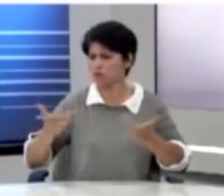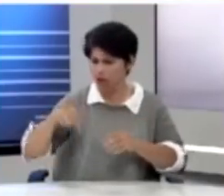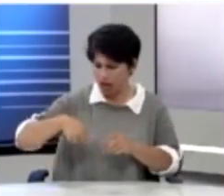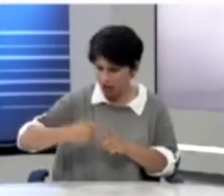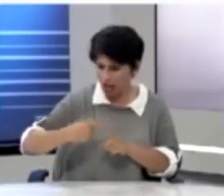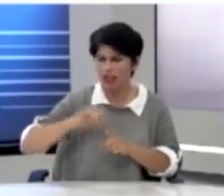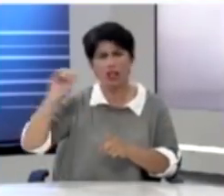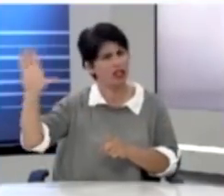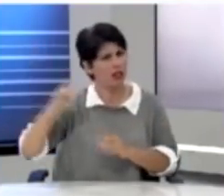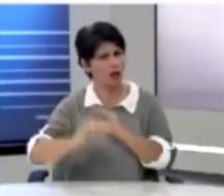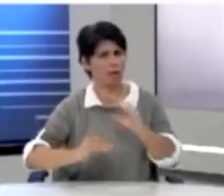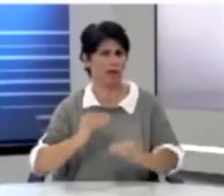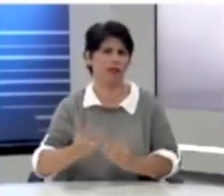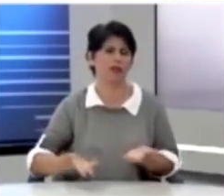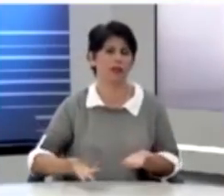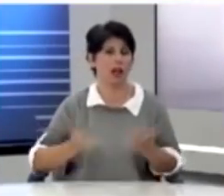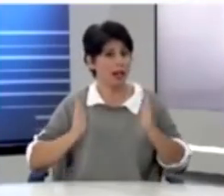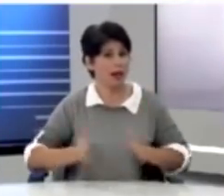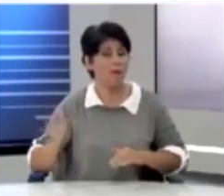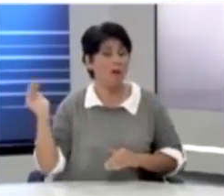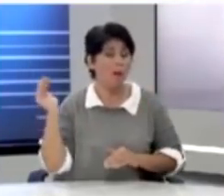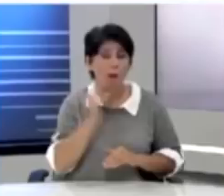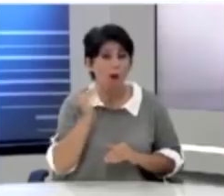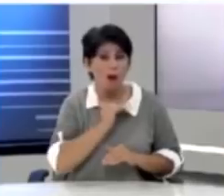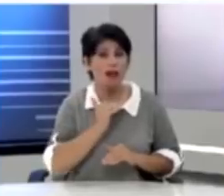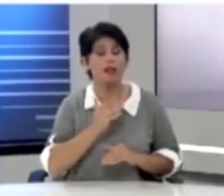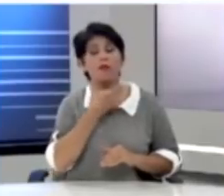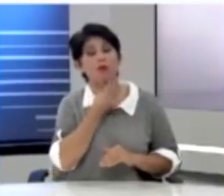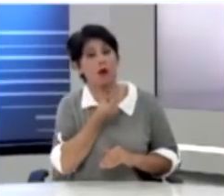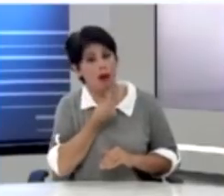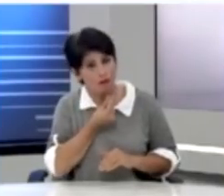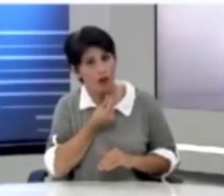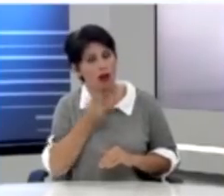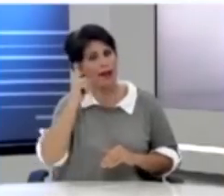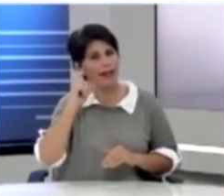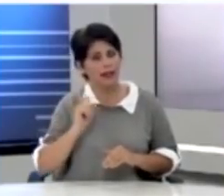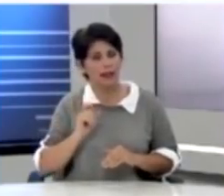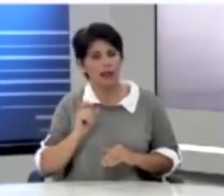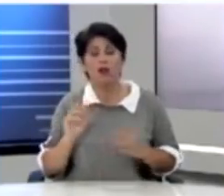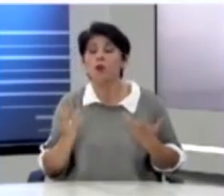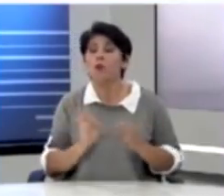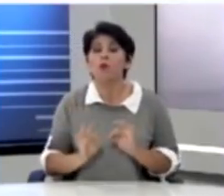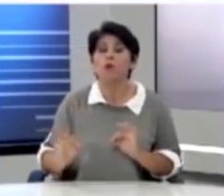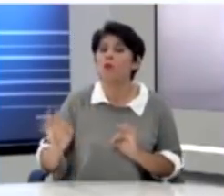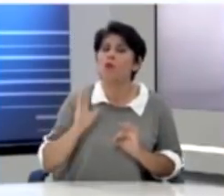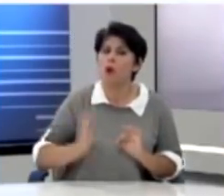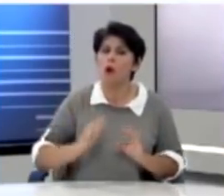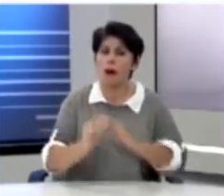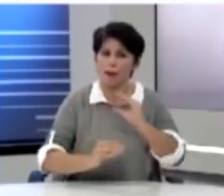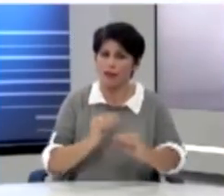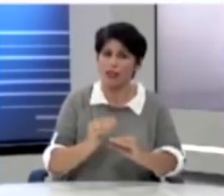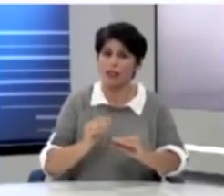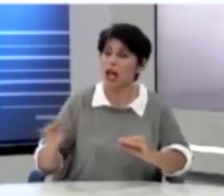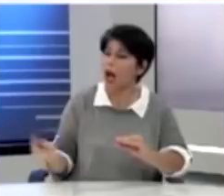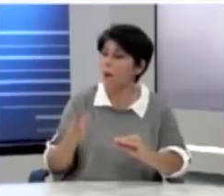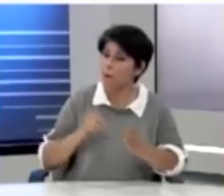και ξένα, να μπορούν πολύ γρήγορα και πολύ πιο εύκολα να γνωρίζουν πού μπορούν να επενδύσουν, από